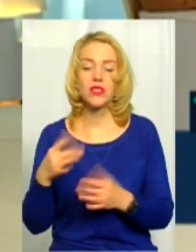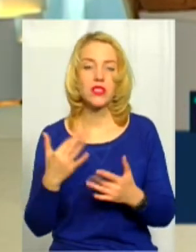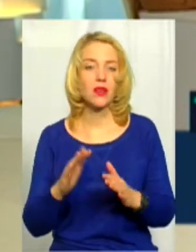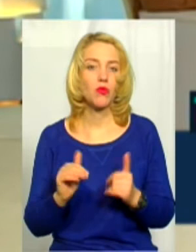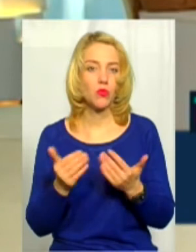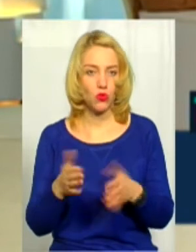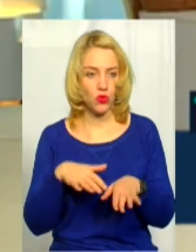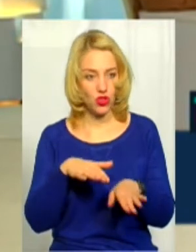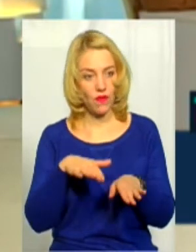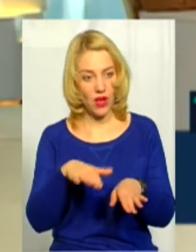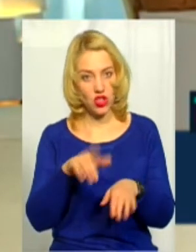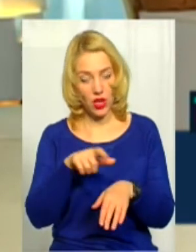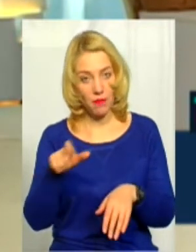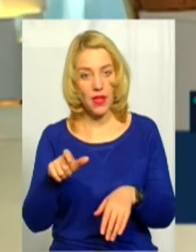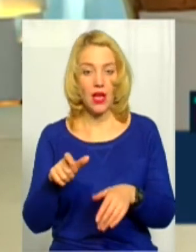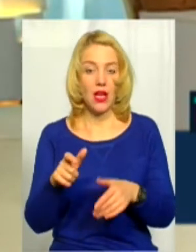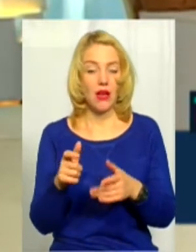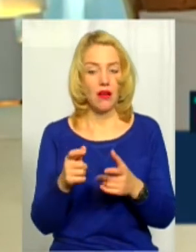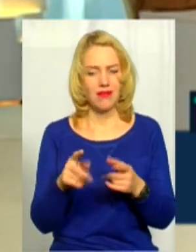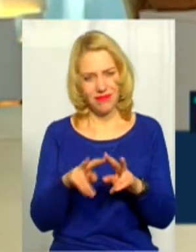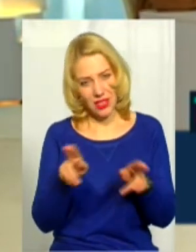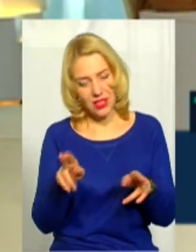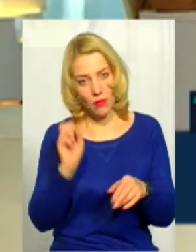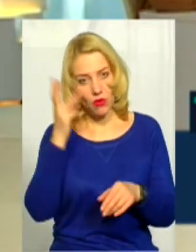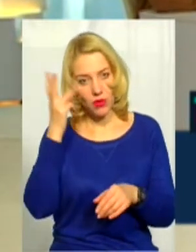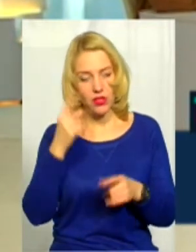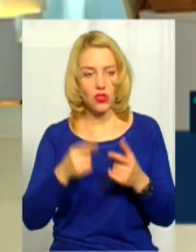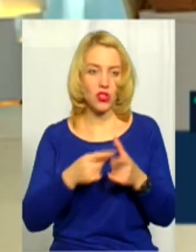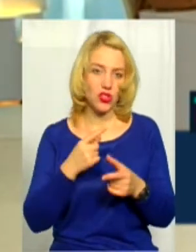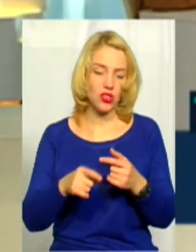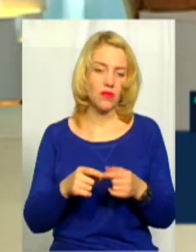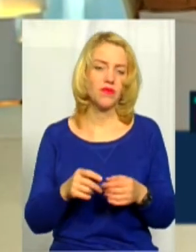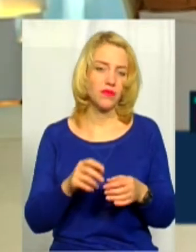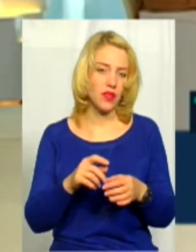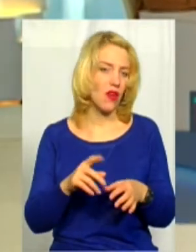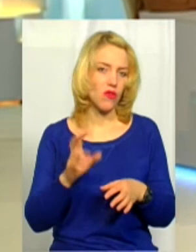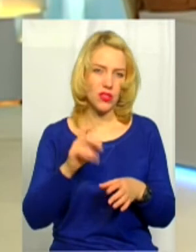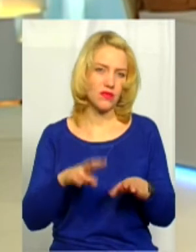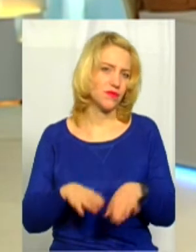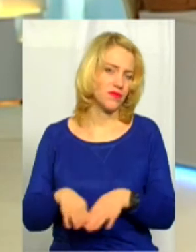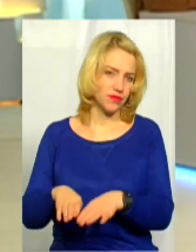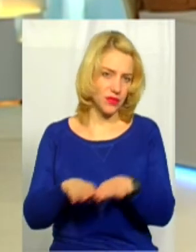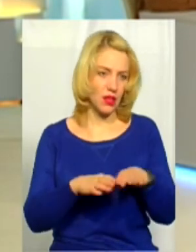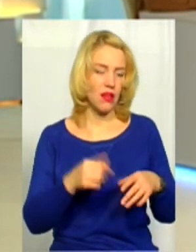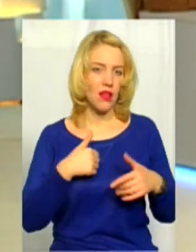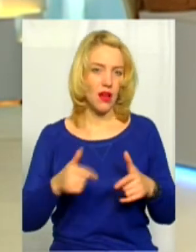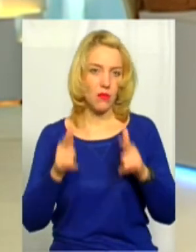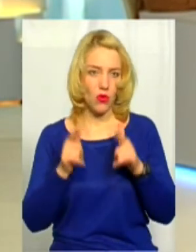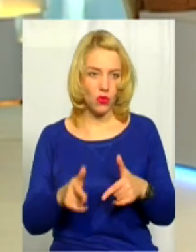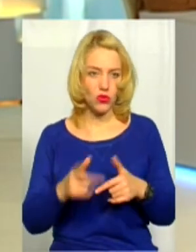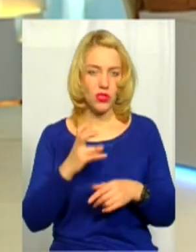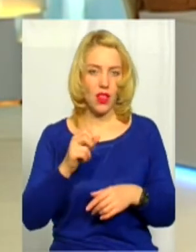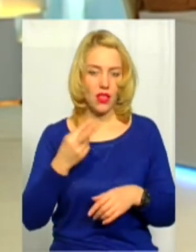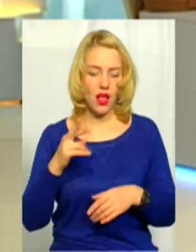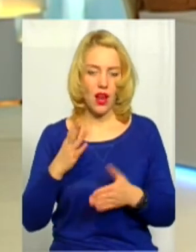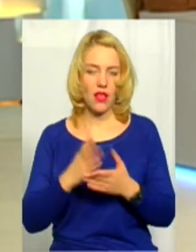швачкам? Десь так, як у Хмельницькому, чи є інші суми? Ні, ринок досить одноманітний в Україні, але погоджуюся з пані Наталією, що є